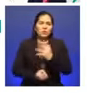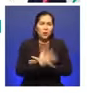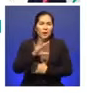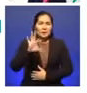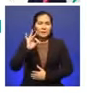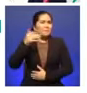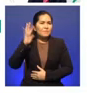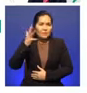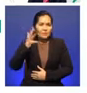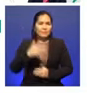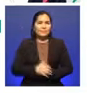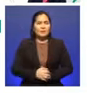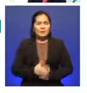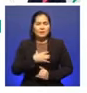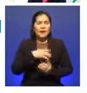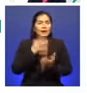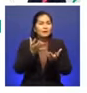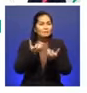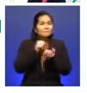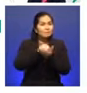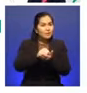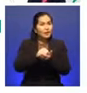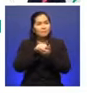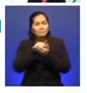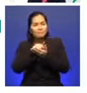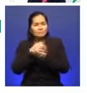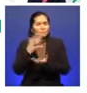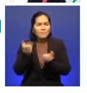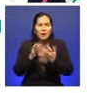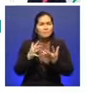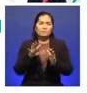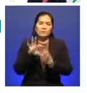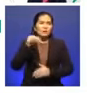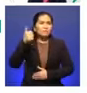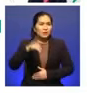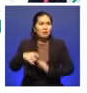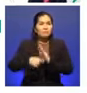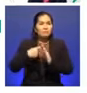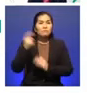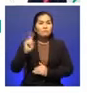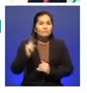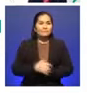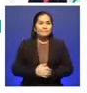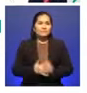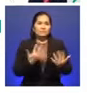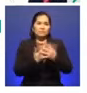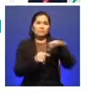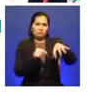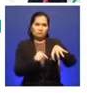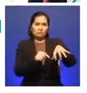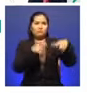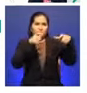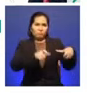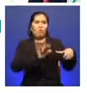าสได้เลือกที่จะรับบริการสิ่งต่างๆที่พูดมาเลยค่ะเพราะเขาอยู่ในพื้นที่เฉพ